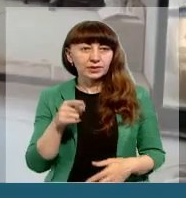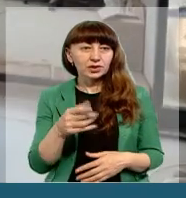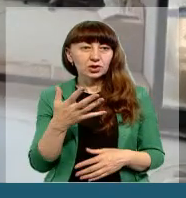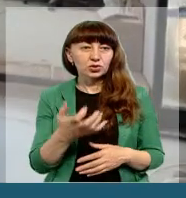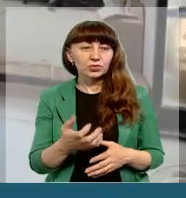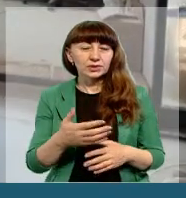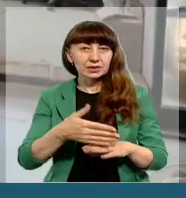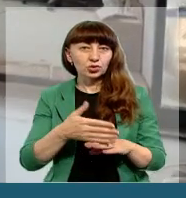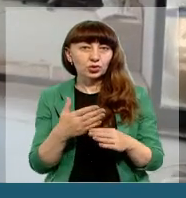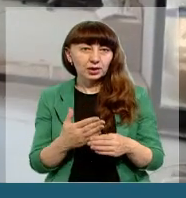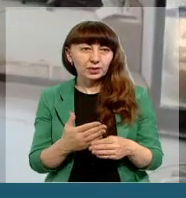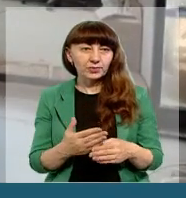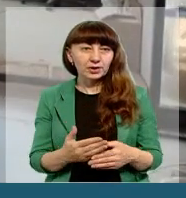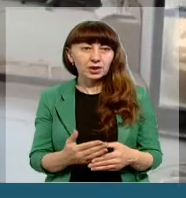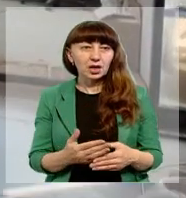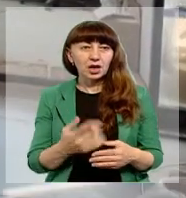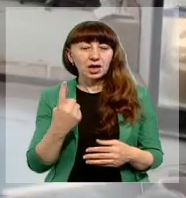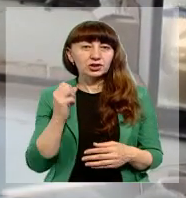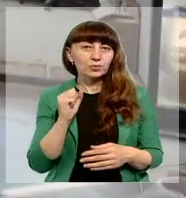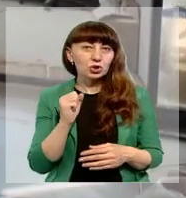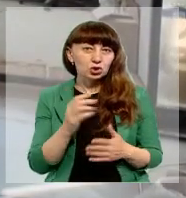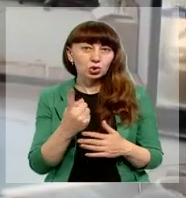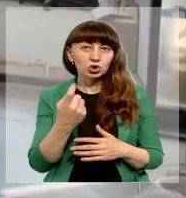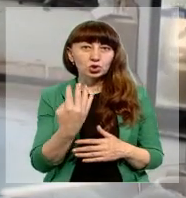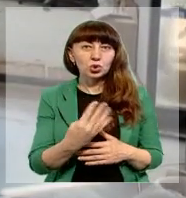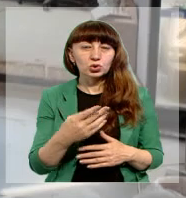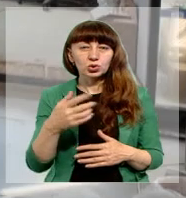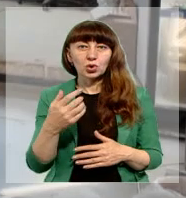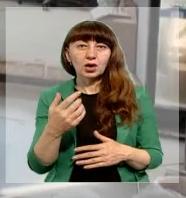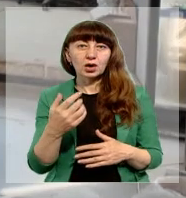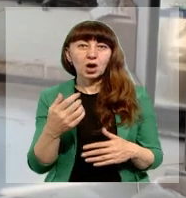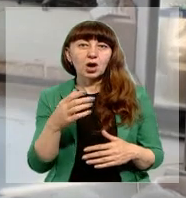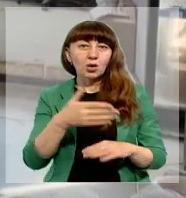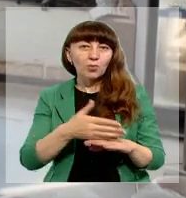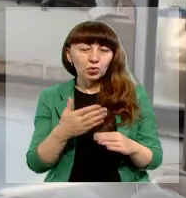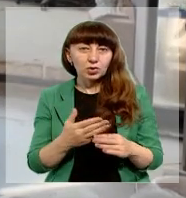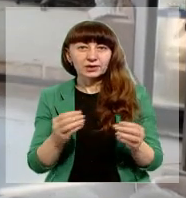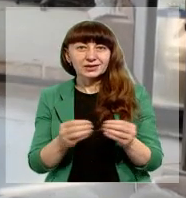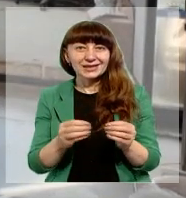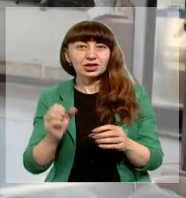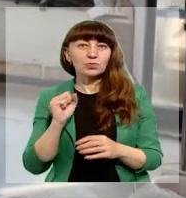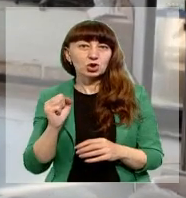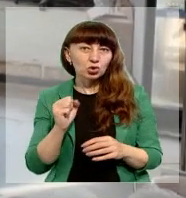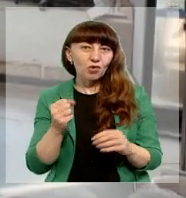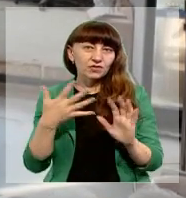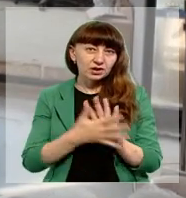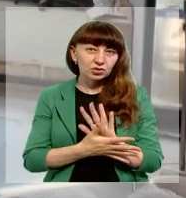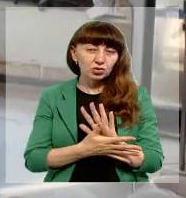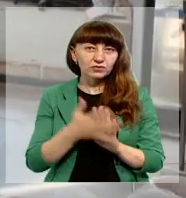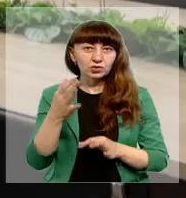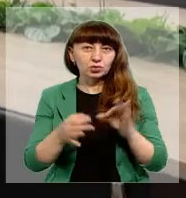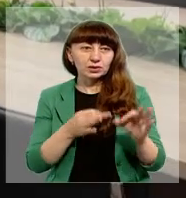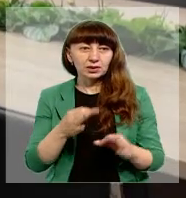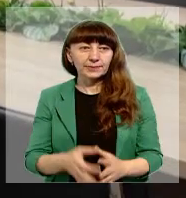1500 булок хлеба, ну вот считайте мешок на 140 булок, то есть 10 мешков. В сутки у нас уходит минимум 10 мешков,